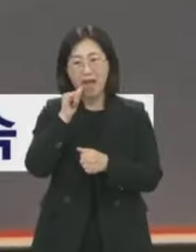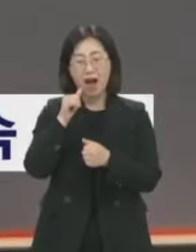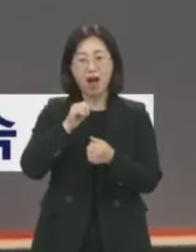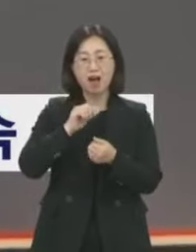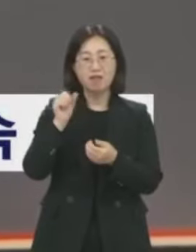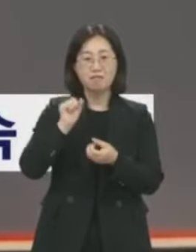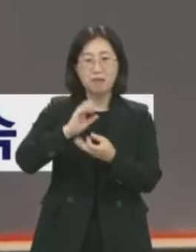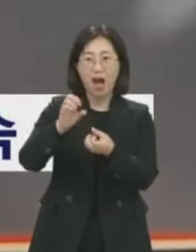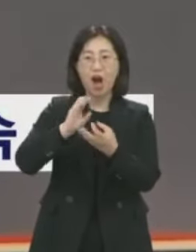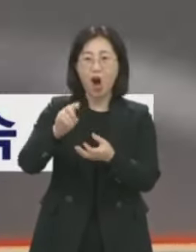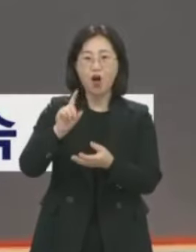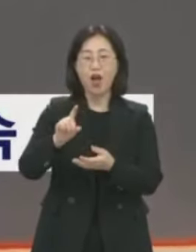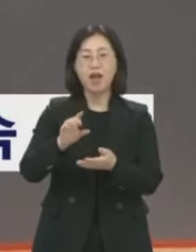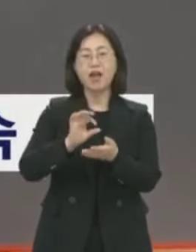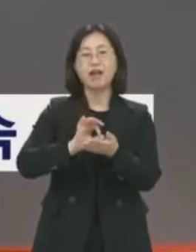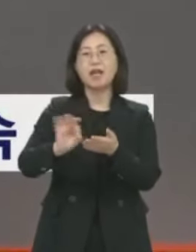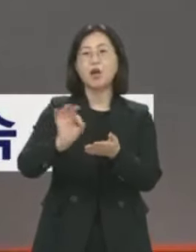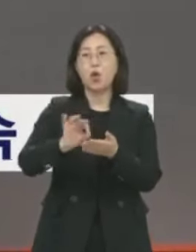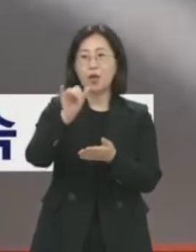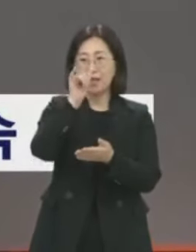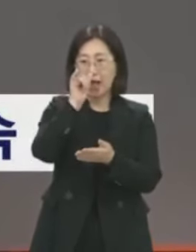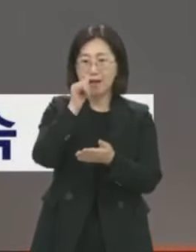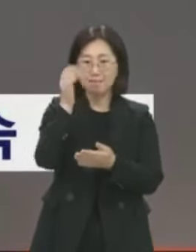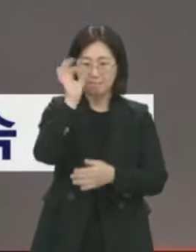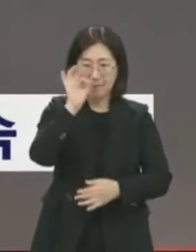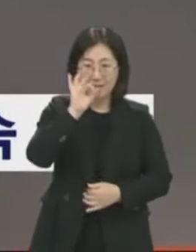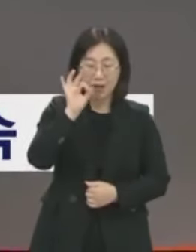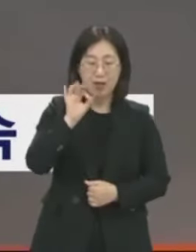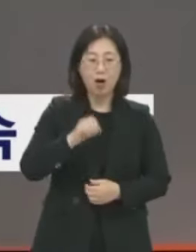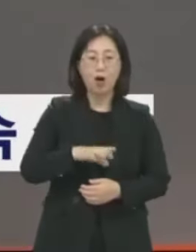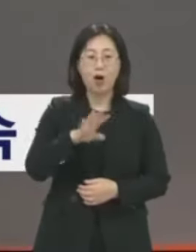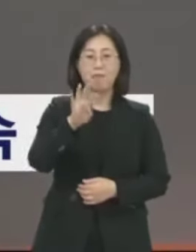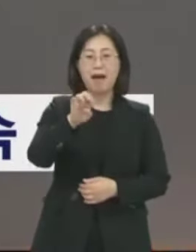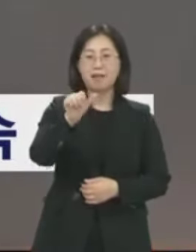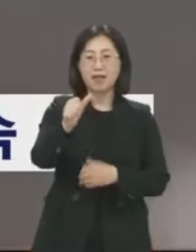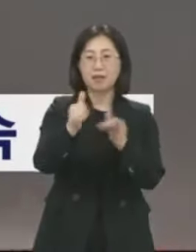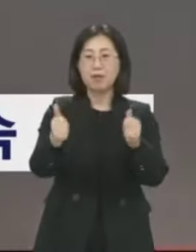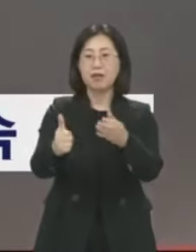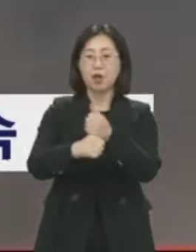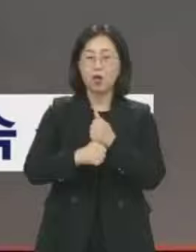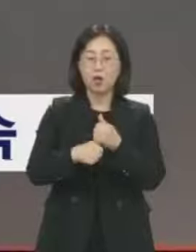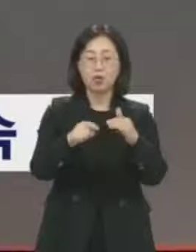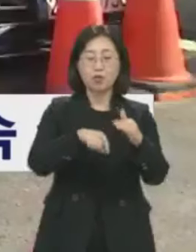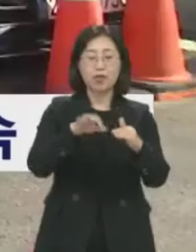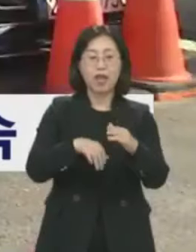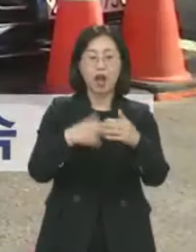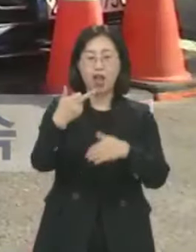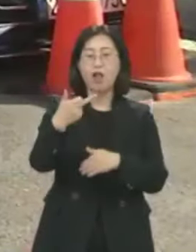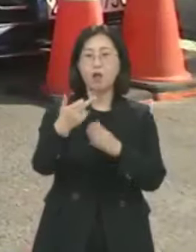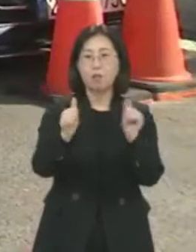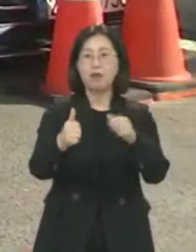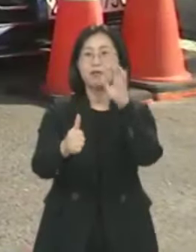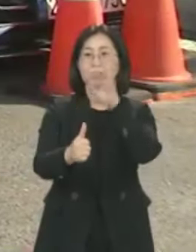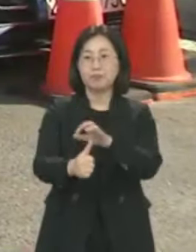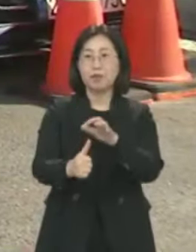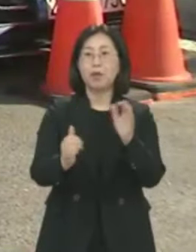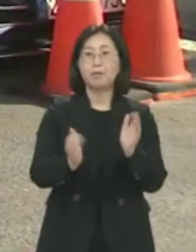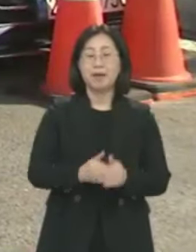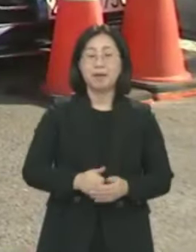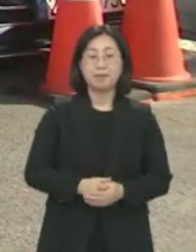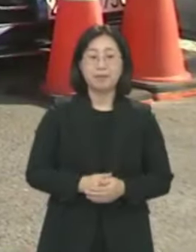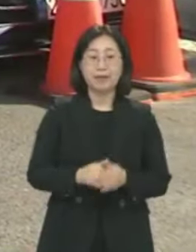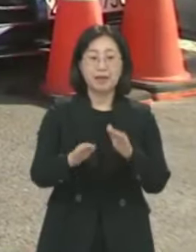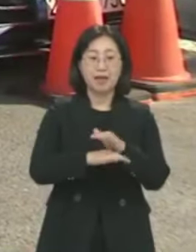경찰은 40대 한국인 차량 공급책 등 45명을 검거하고 이 중 17명을 구속했습니다.